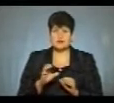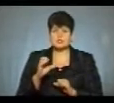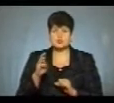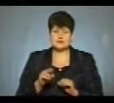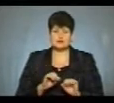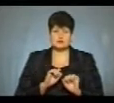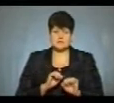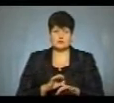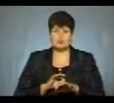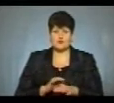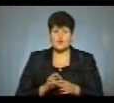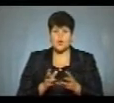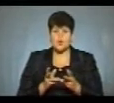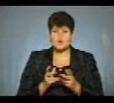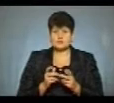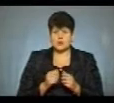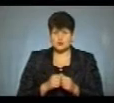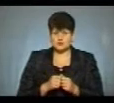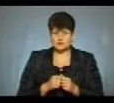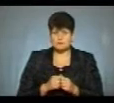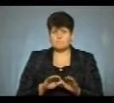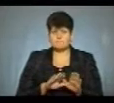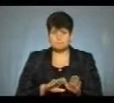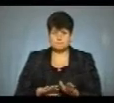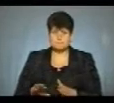соціального захисту проводять розрахунок після